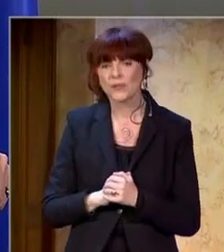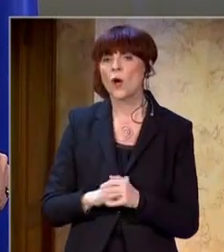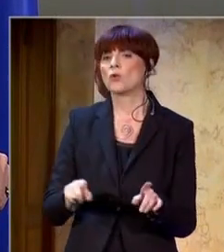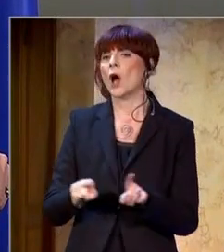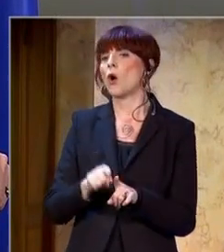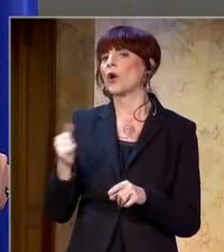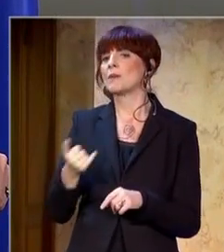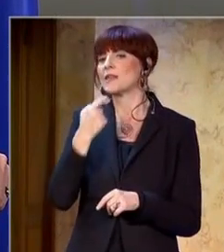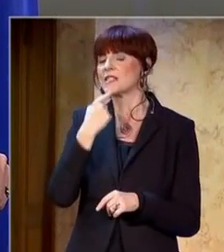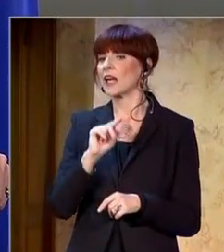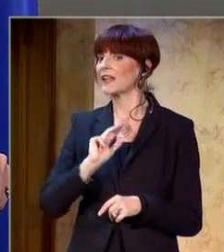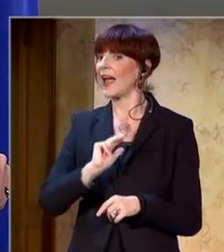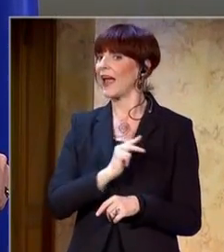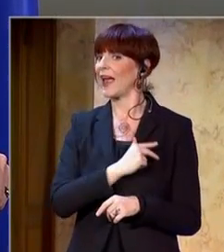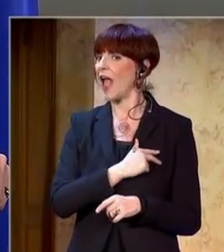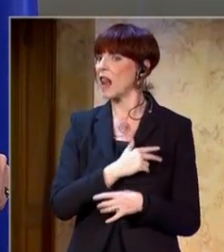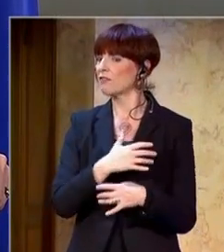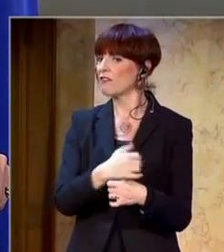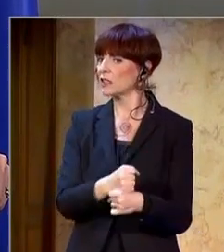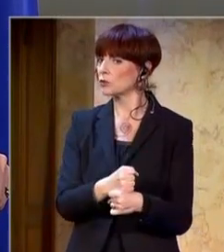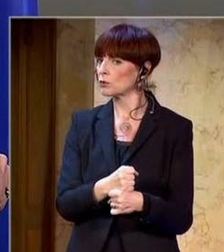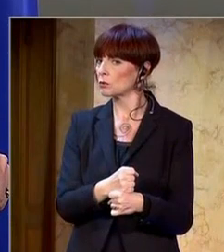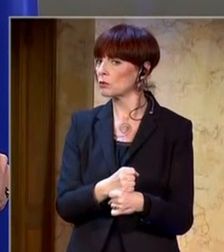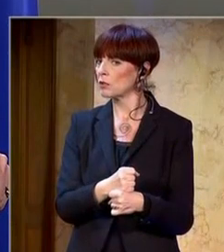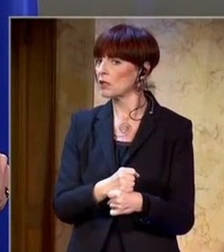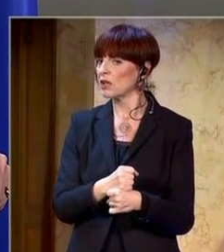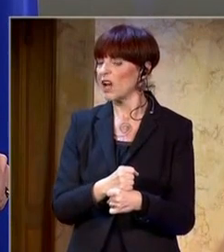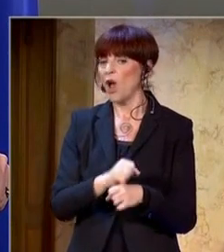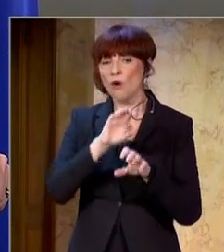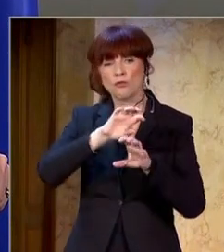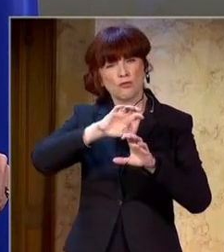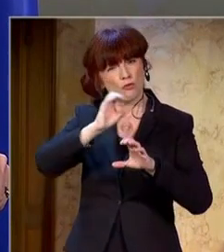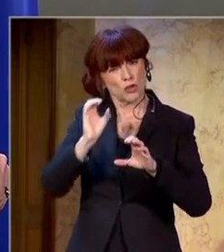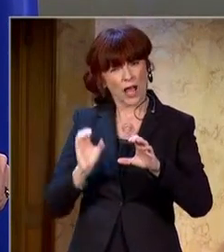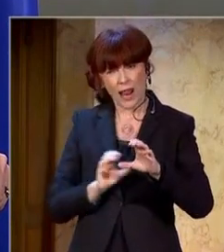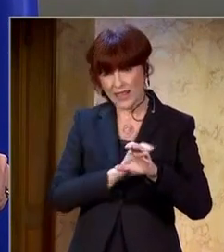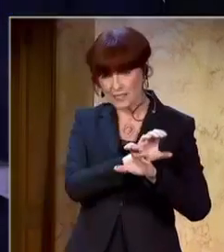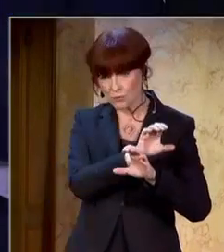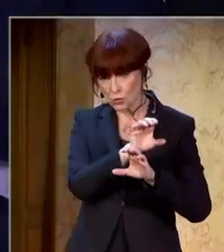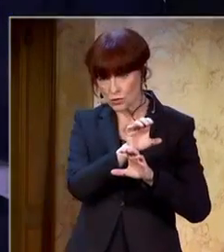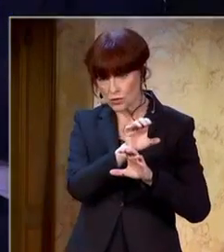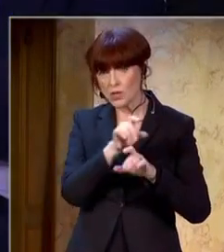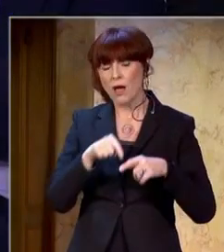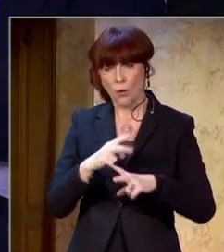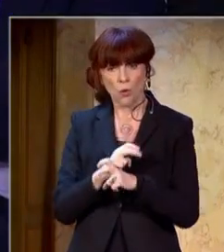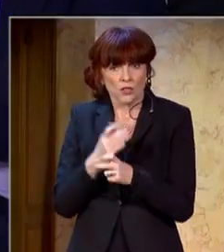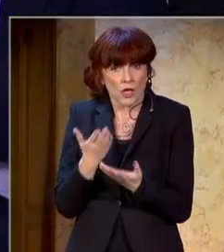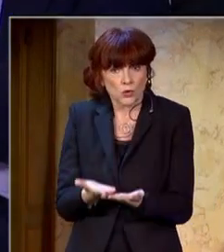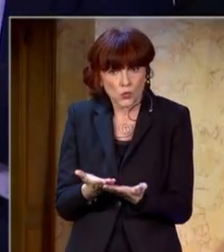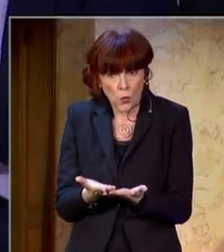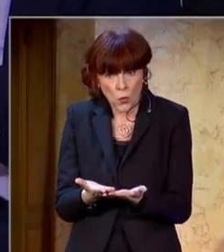muss man auch ganz offen und ehrlich die Frage stellen, ob der Föderalismus, so wie er in Österreich gelebte Praxis dem